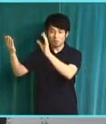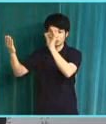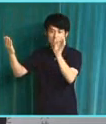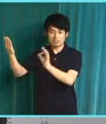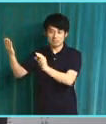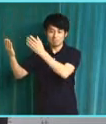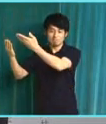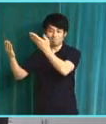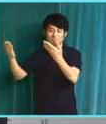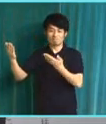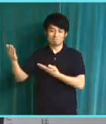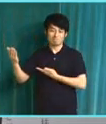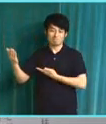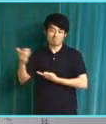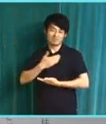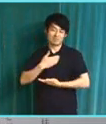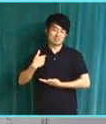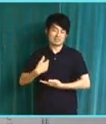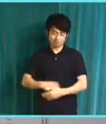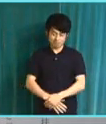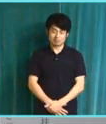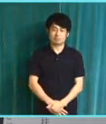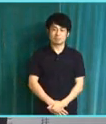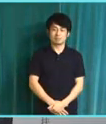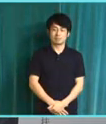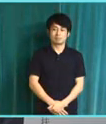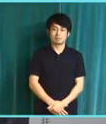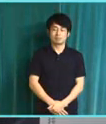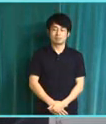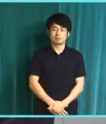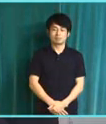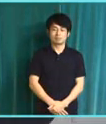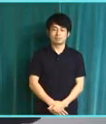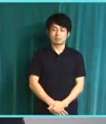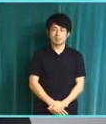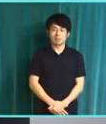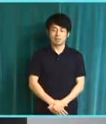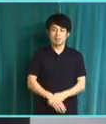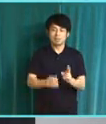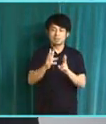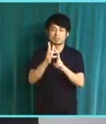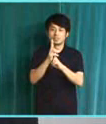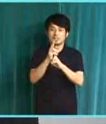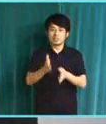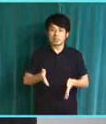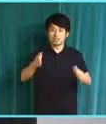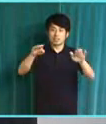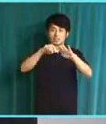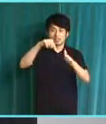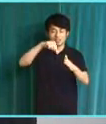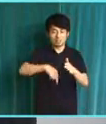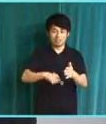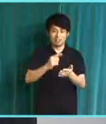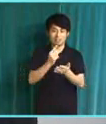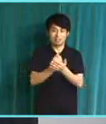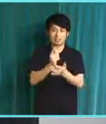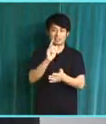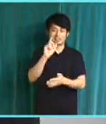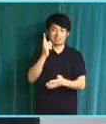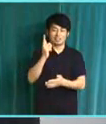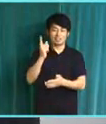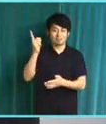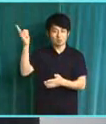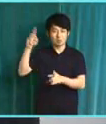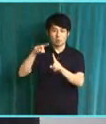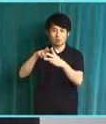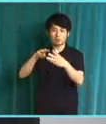はい、 素敵なノベルティを差し上げるというようなことになってます。 じゃあこの忍者館だけではなくて小田原城天守閣も一緒